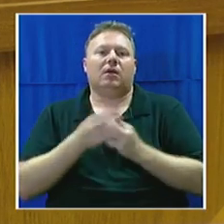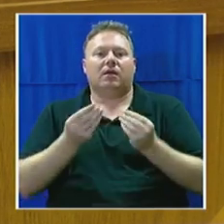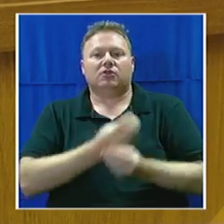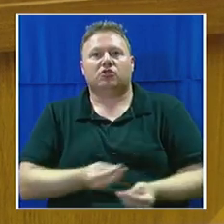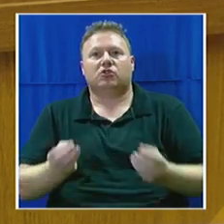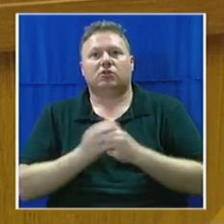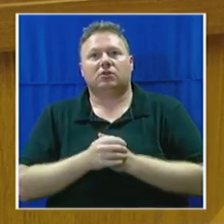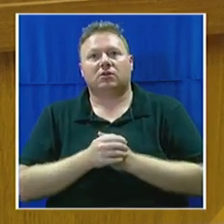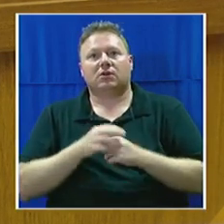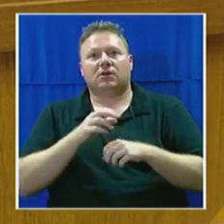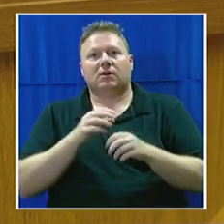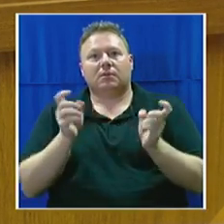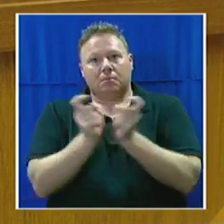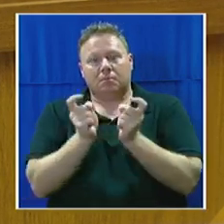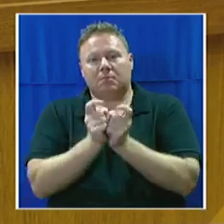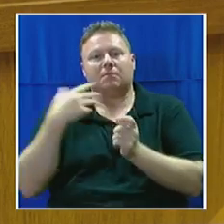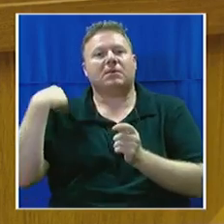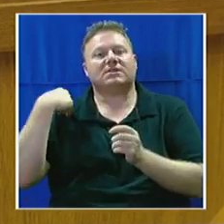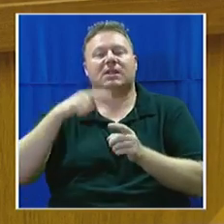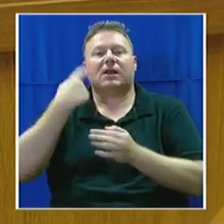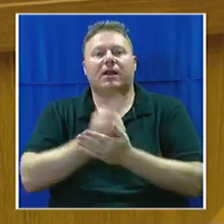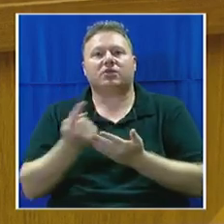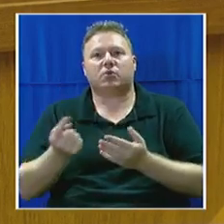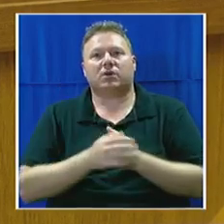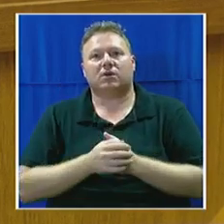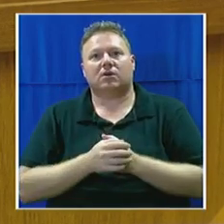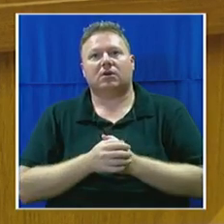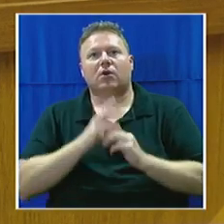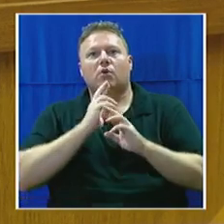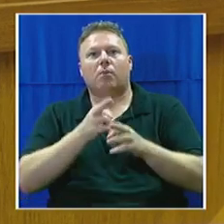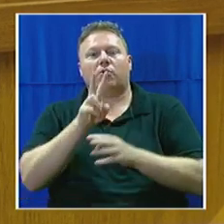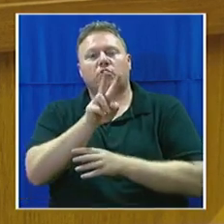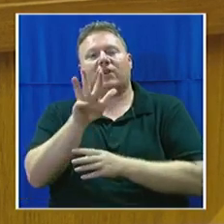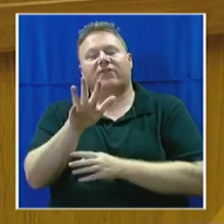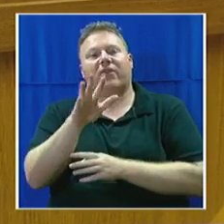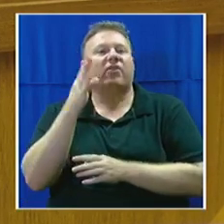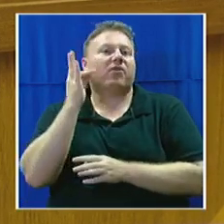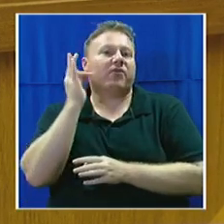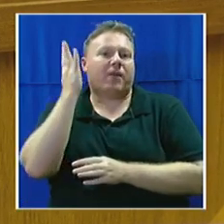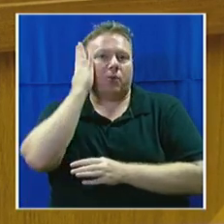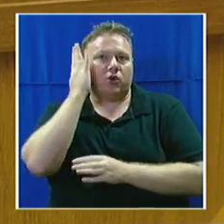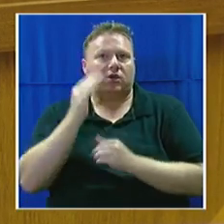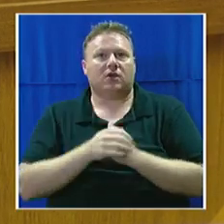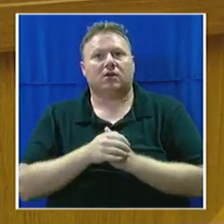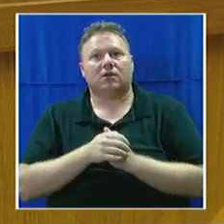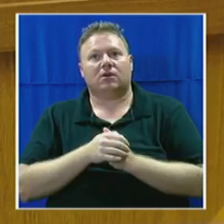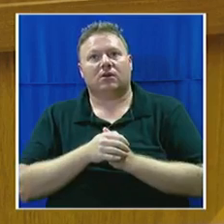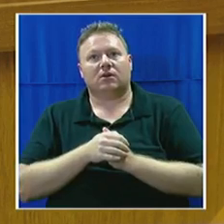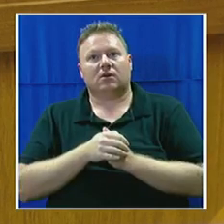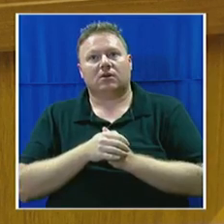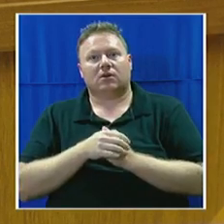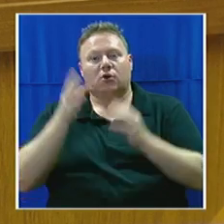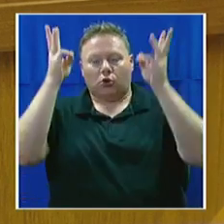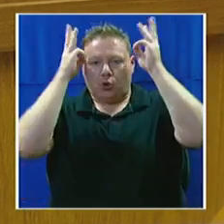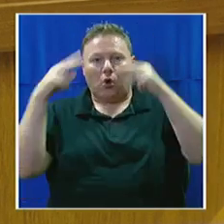to meet with the minister in the next week. It was reported on the 25th of February that the Harvard University is predicting that the